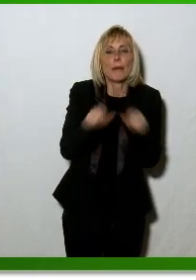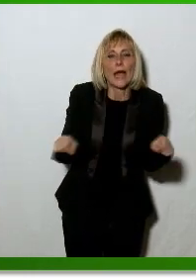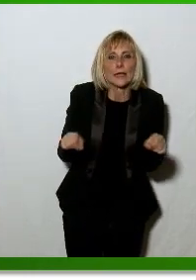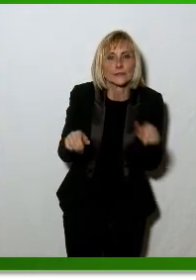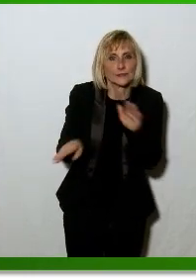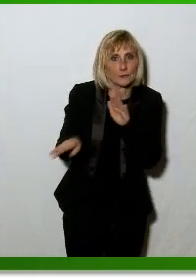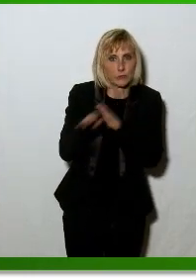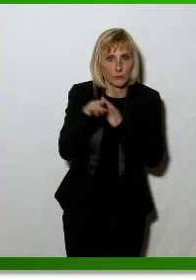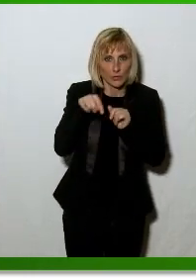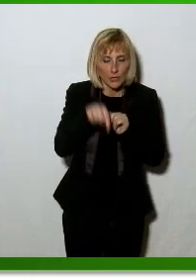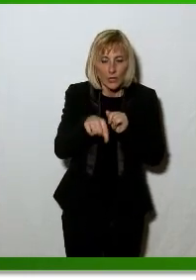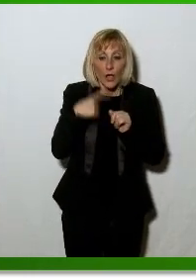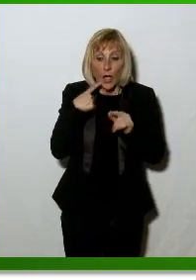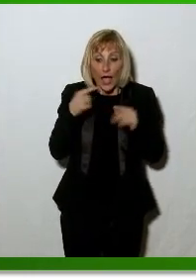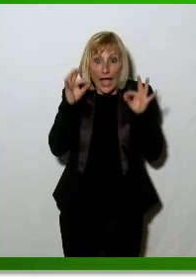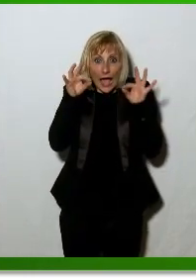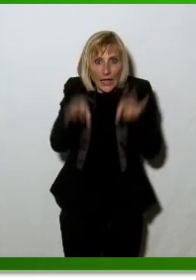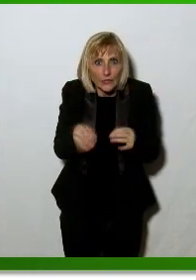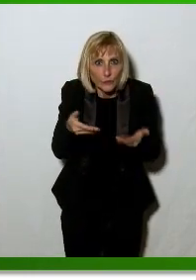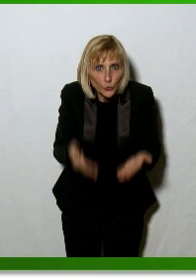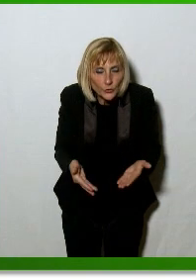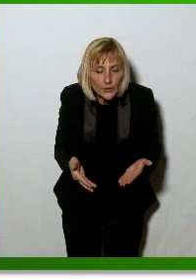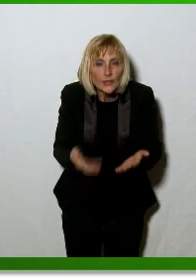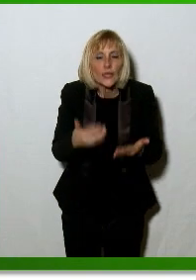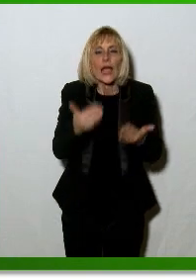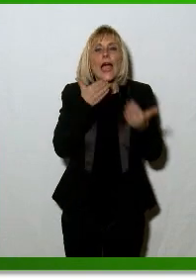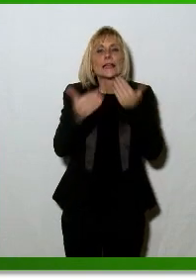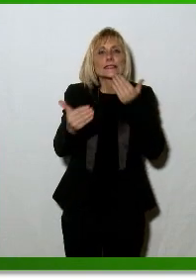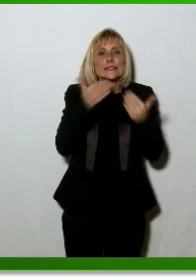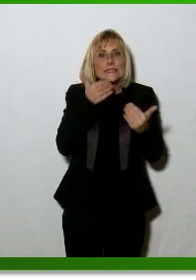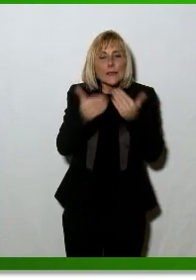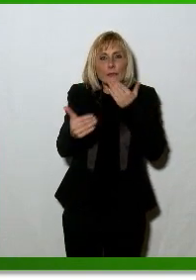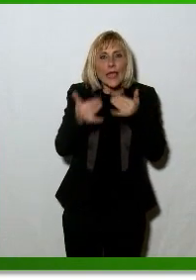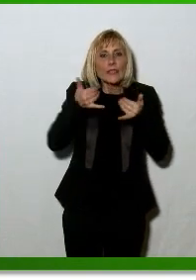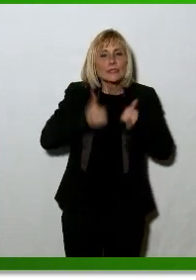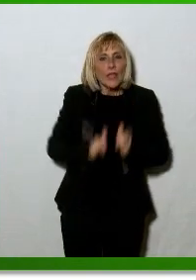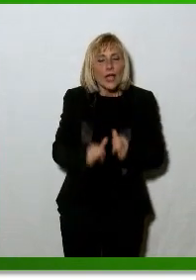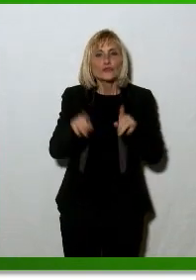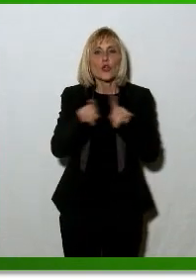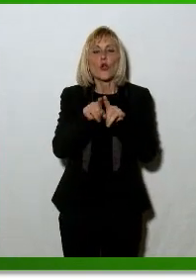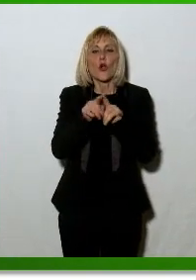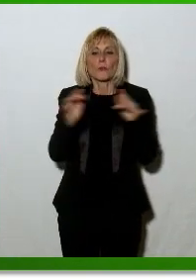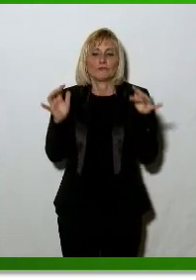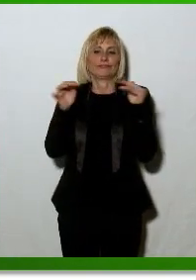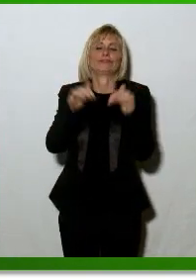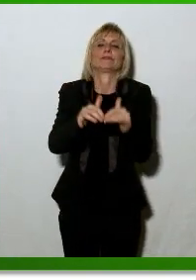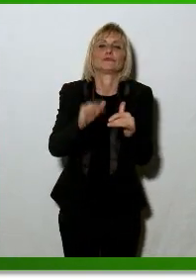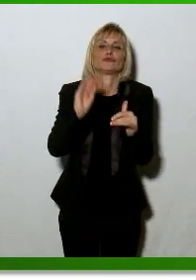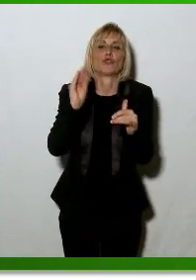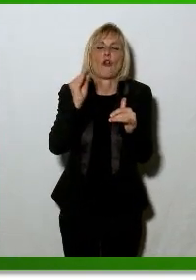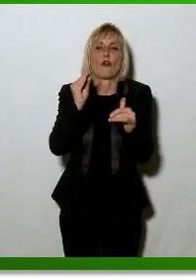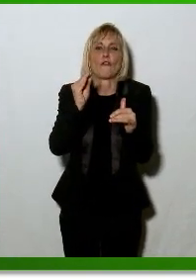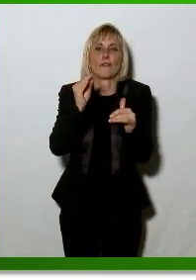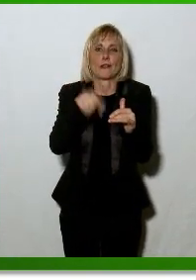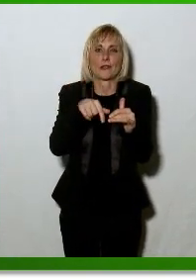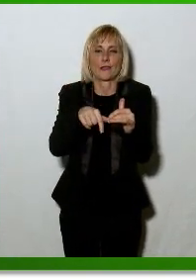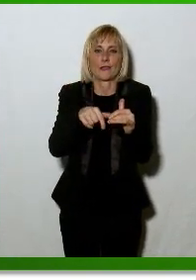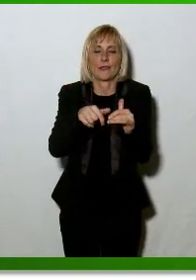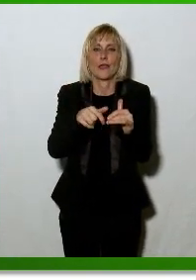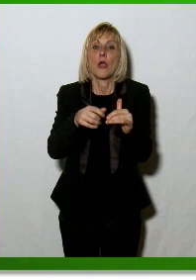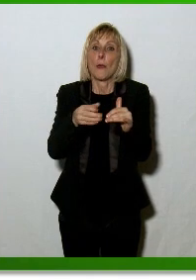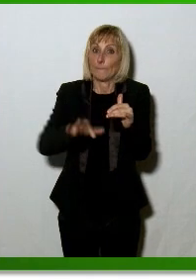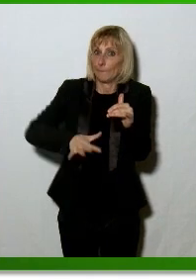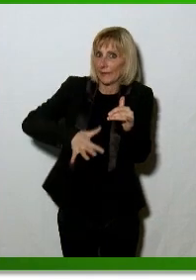qui ma L'assemblea dei giovani nasce come un raduno rivolto ai giovani forse autoreferenziale